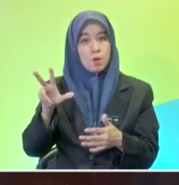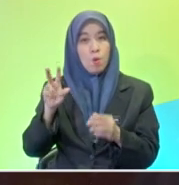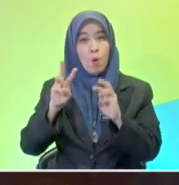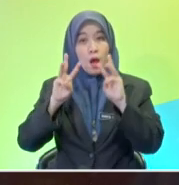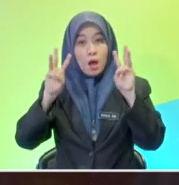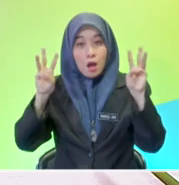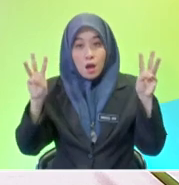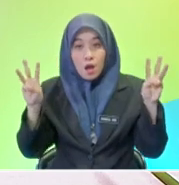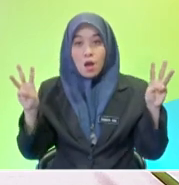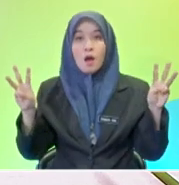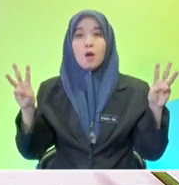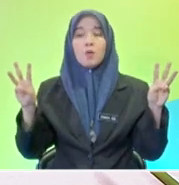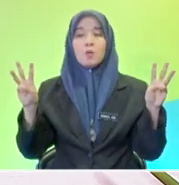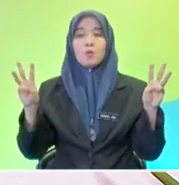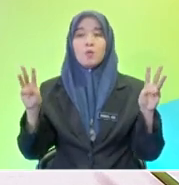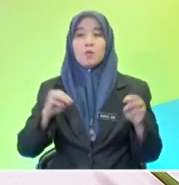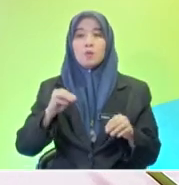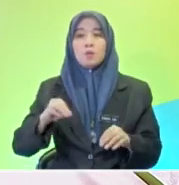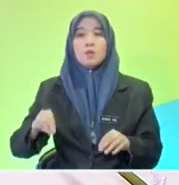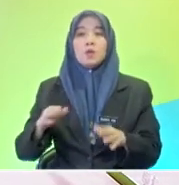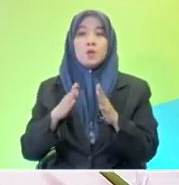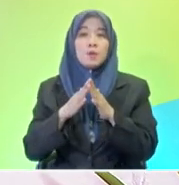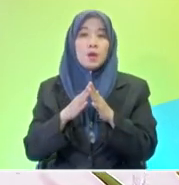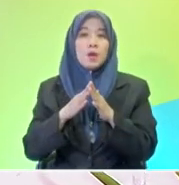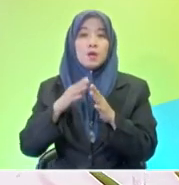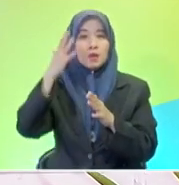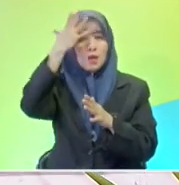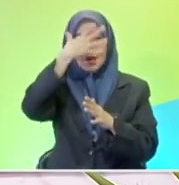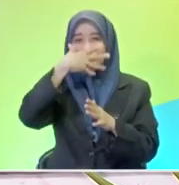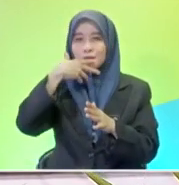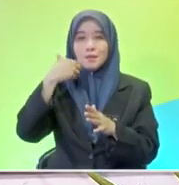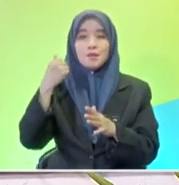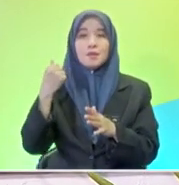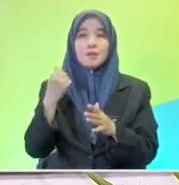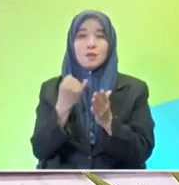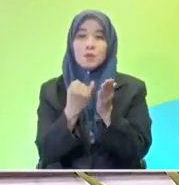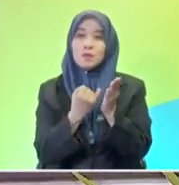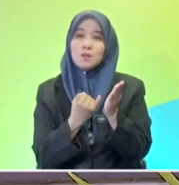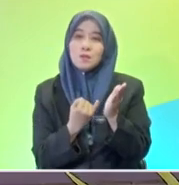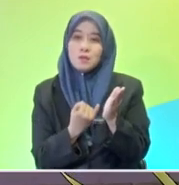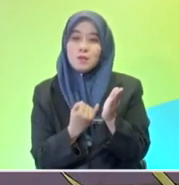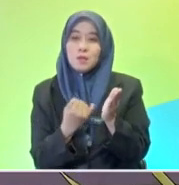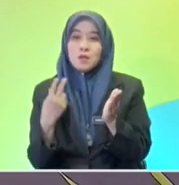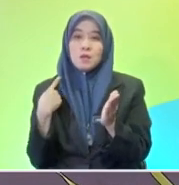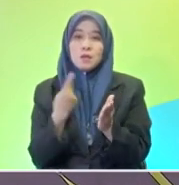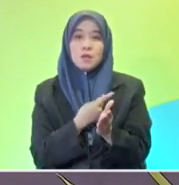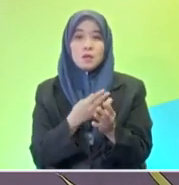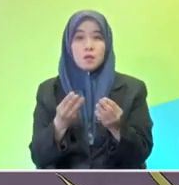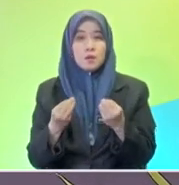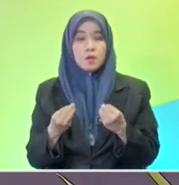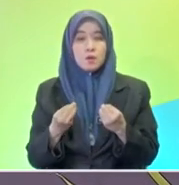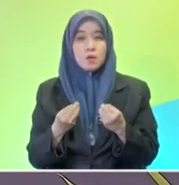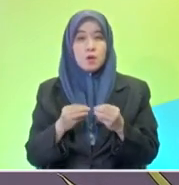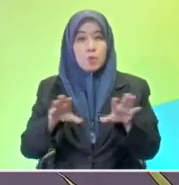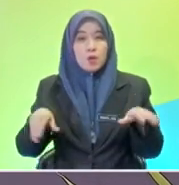tada murid-murid kat rumah ha abang Kris cantik Cikgu kan ah kita nak macam mana nak buat aktiviti ni